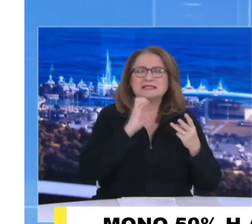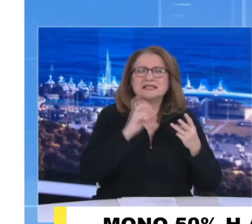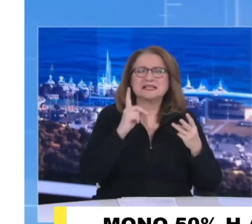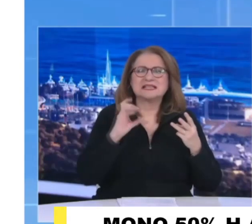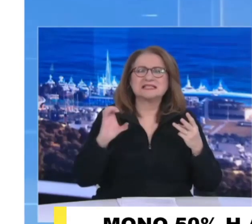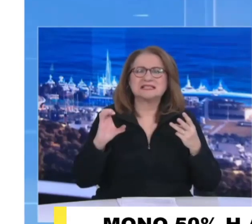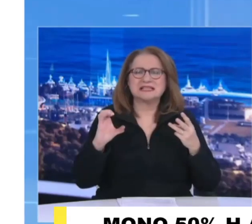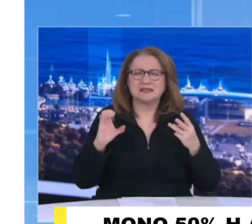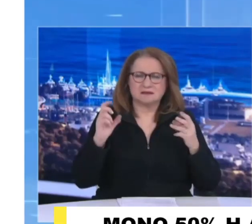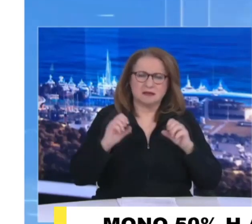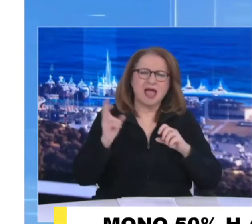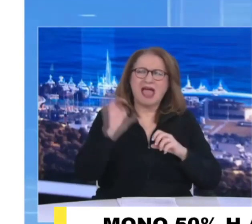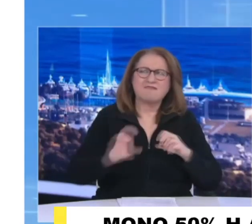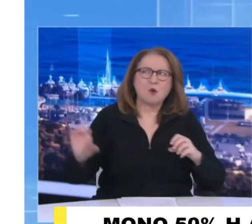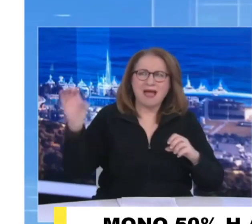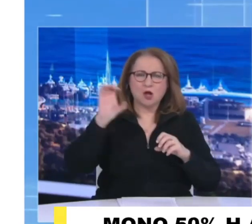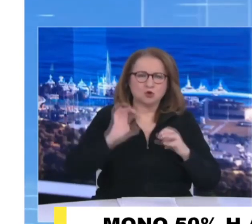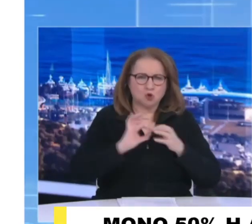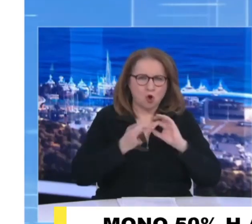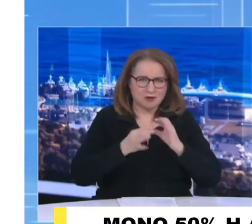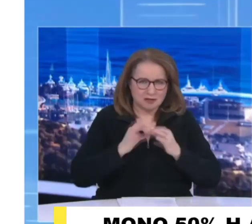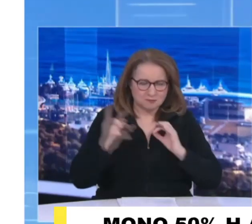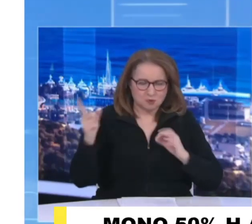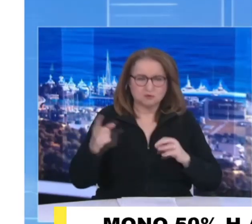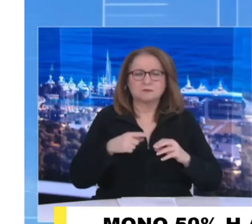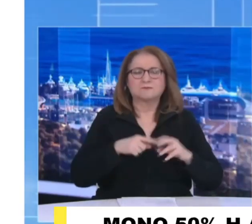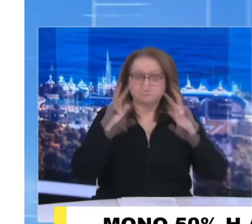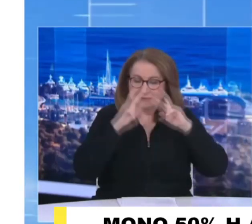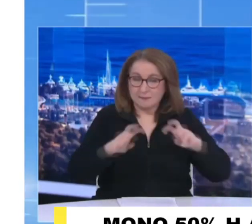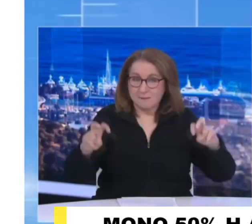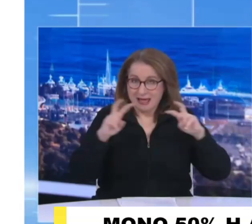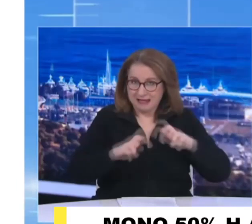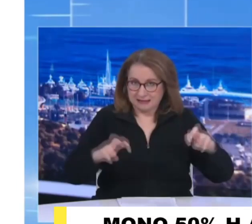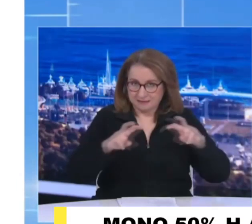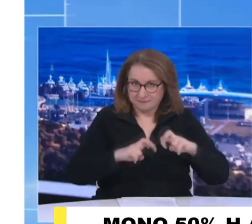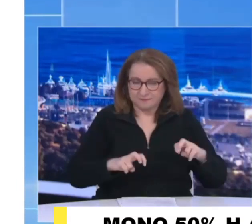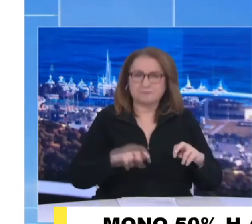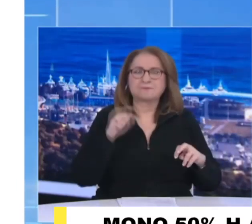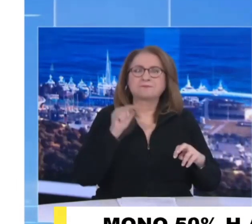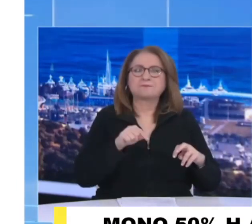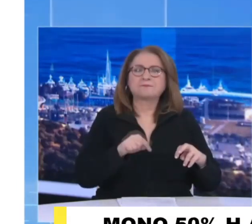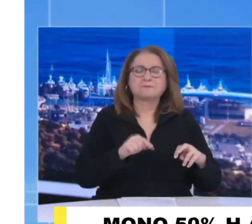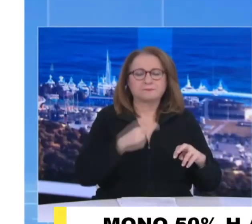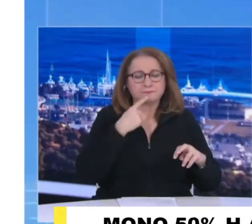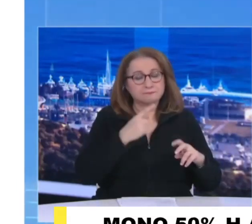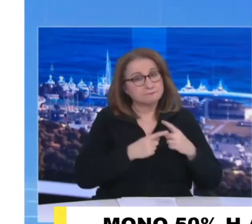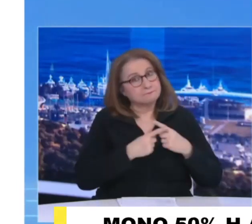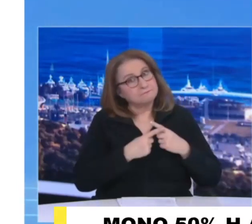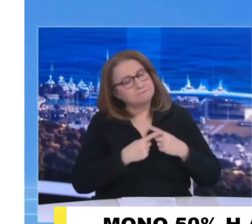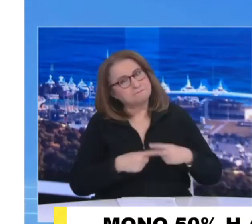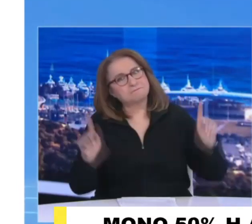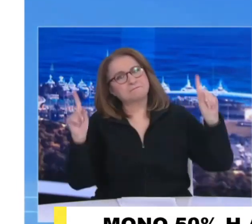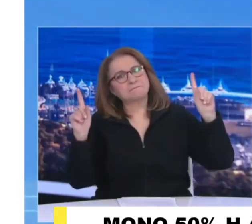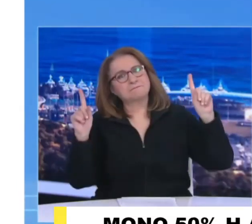μελέτη με το όνομα Vision. Αξίζει μάλιστα να τονιστεί ότι είναι ασύνηθες να υπάρχει τέτοια